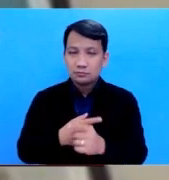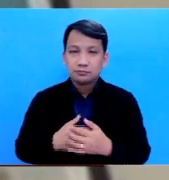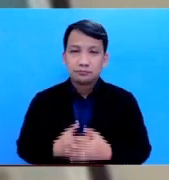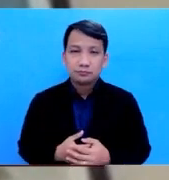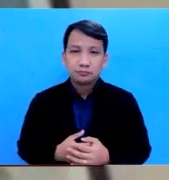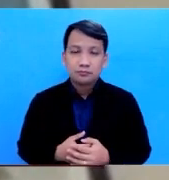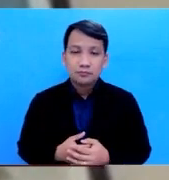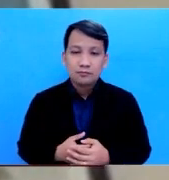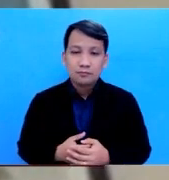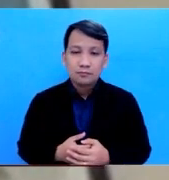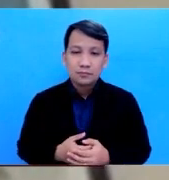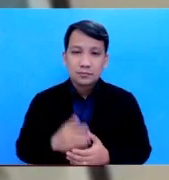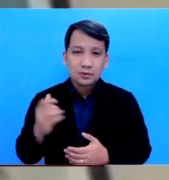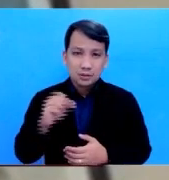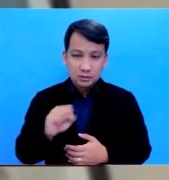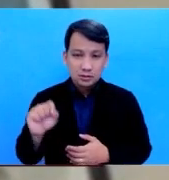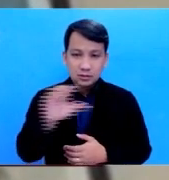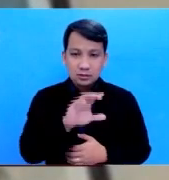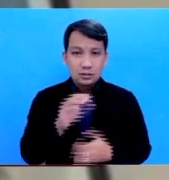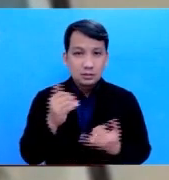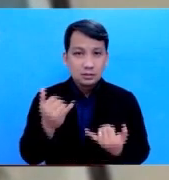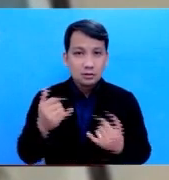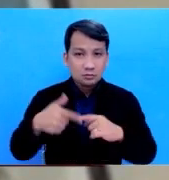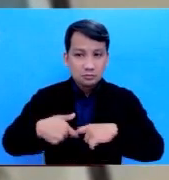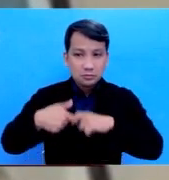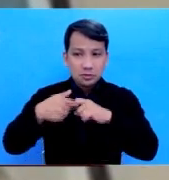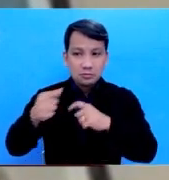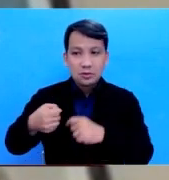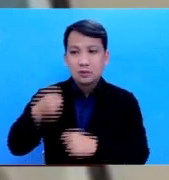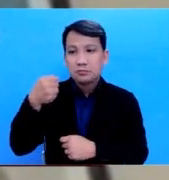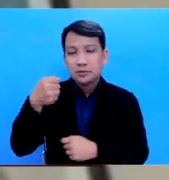And the Supreme Court is in recess.